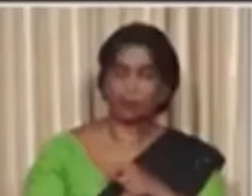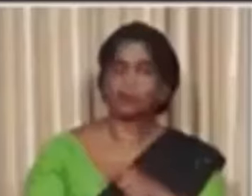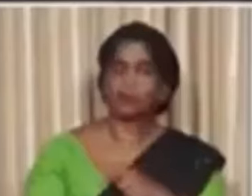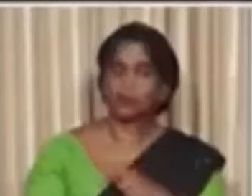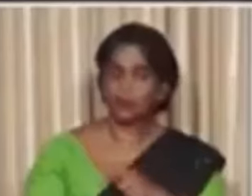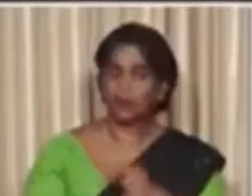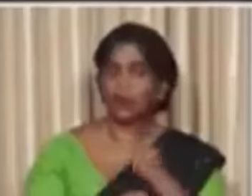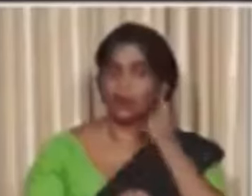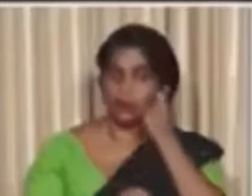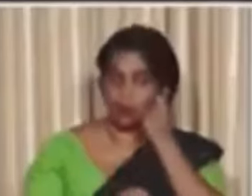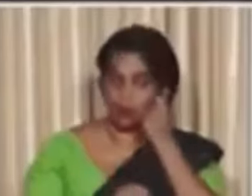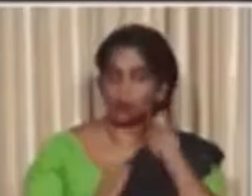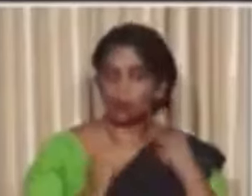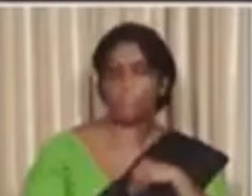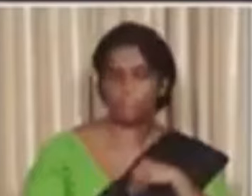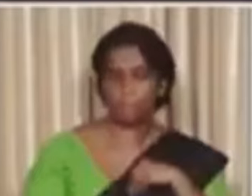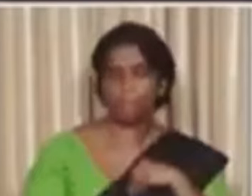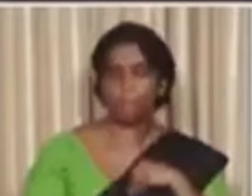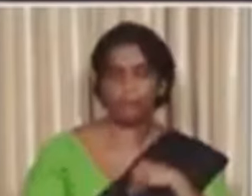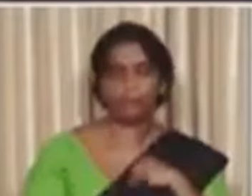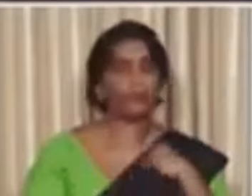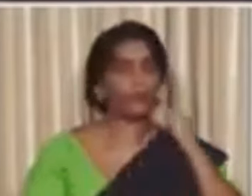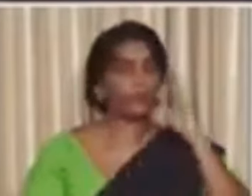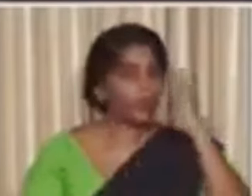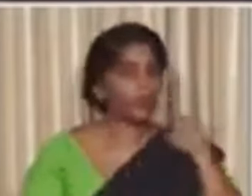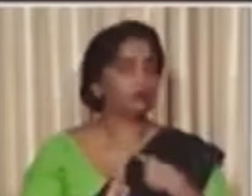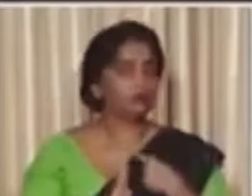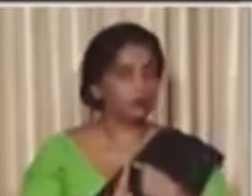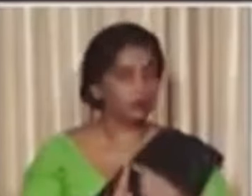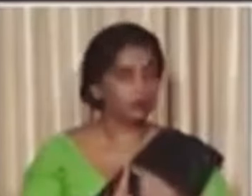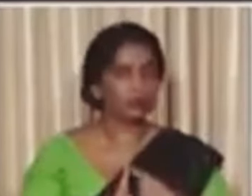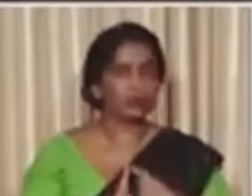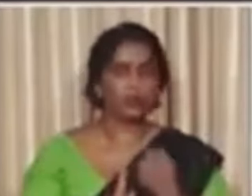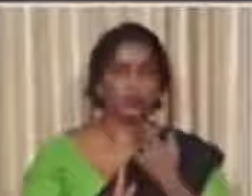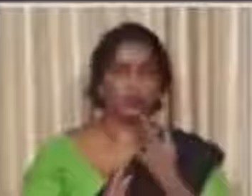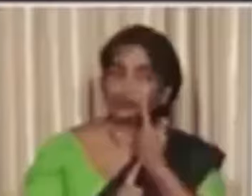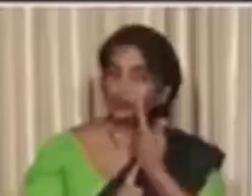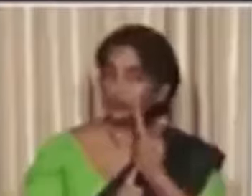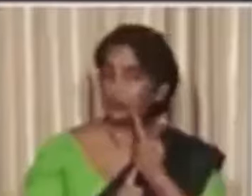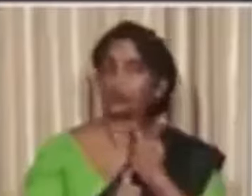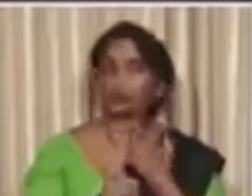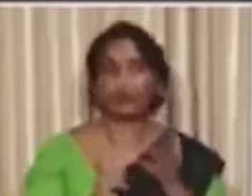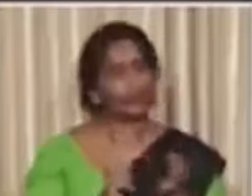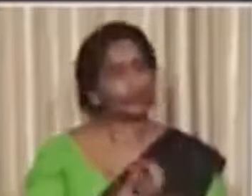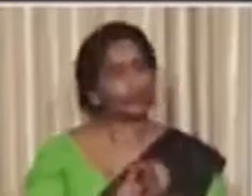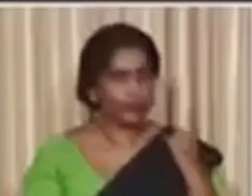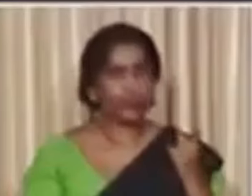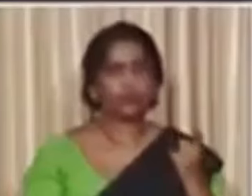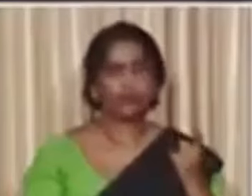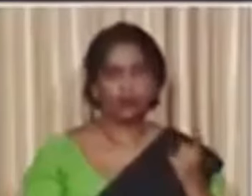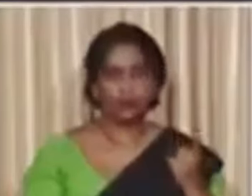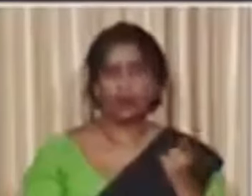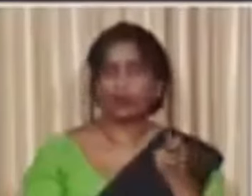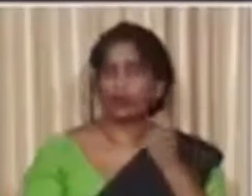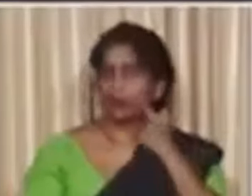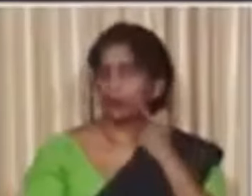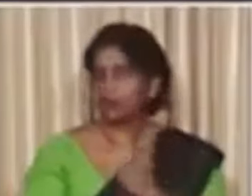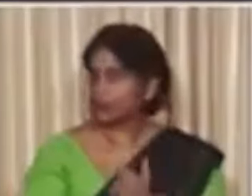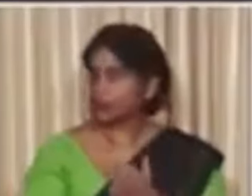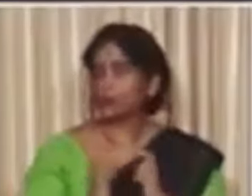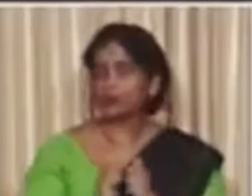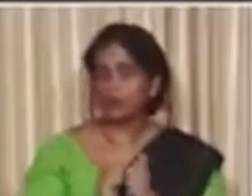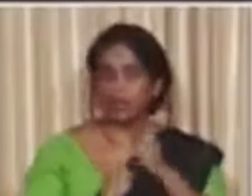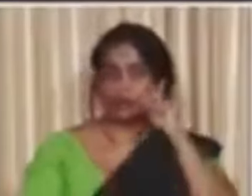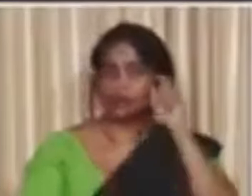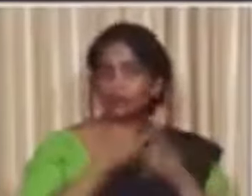මැතිතුමාගේ යෝජනාවත් එක මමත් එකඟ වෙනවා. විශේෂයෙන්ම අපේ රටේ අන්ත දුක්ඛිතම දරිද්‍රතාවෙන් ඉහළම ආර්ථික අහිමියට ලක්ුණු